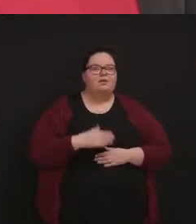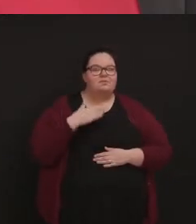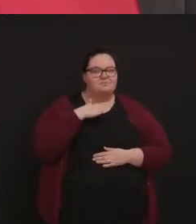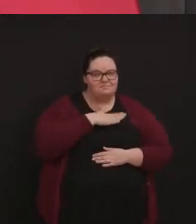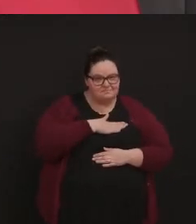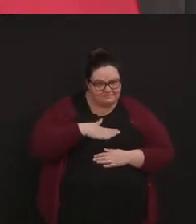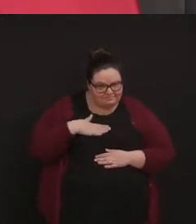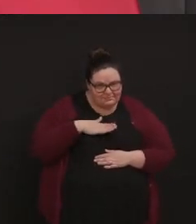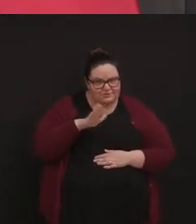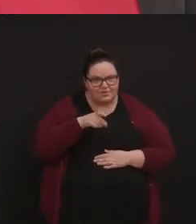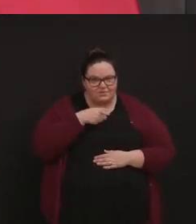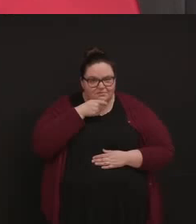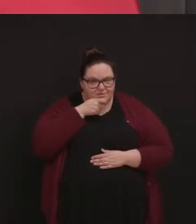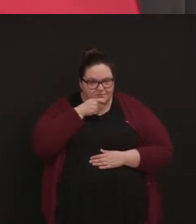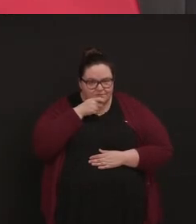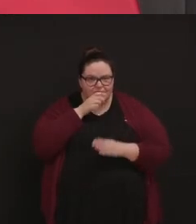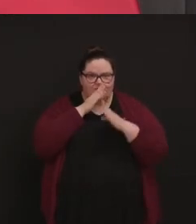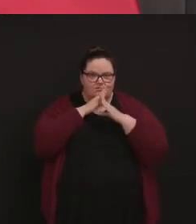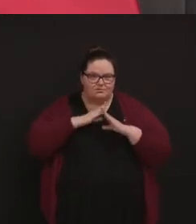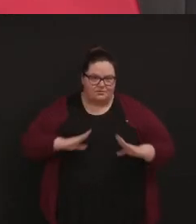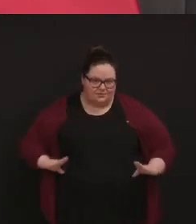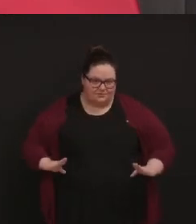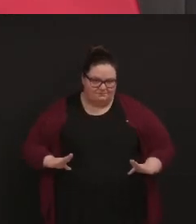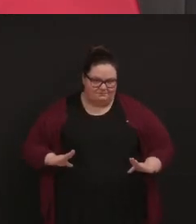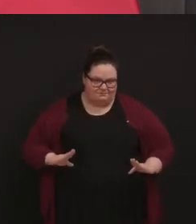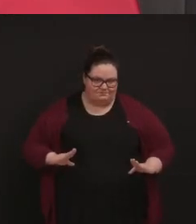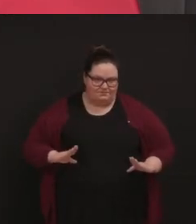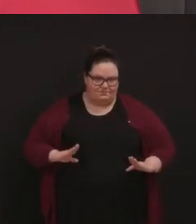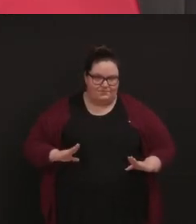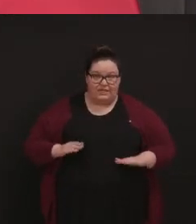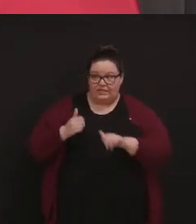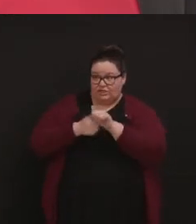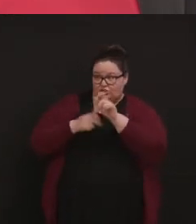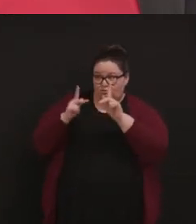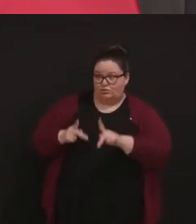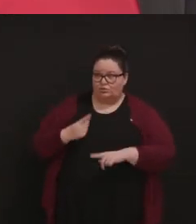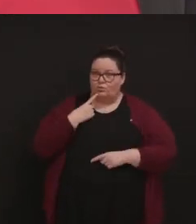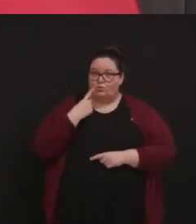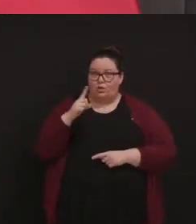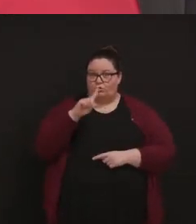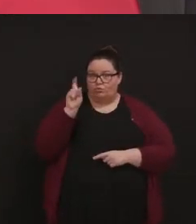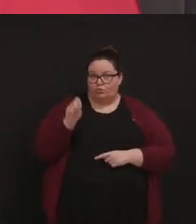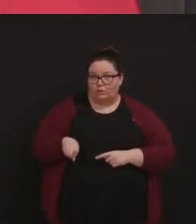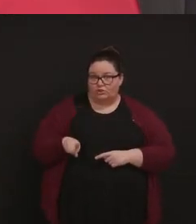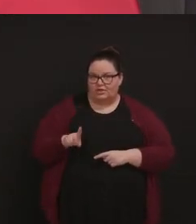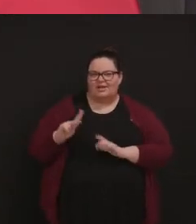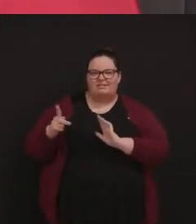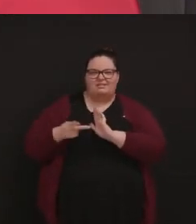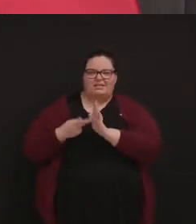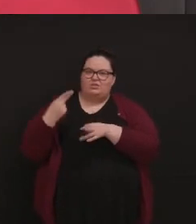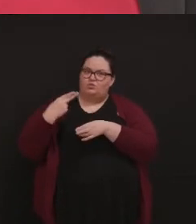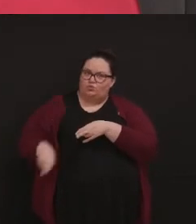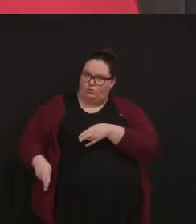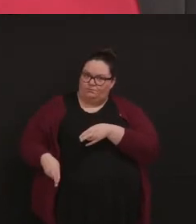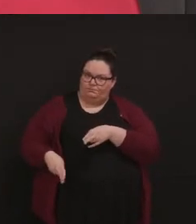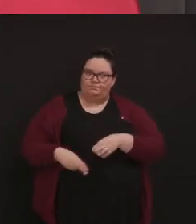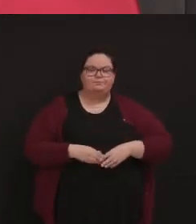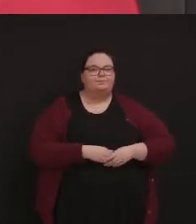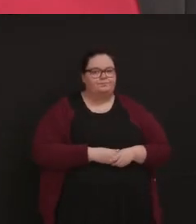Please ensure your microphones are placed on mute, and each reporter will have one question and a quick follow-up.